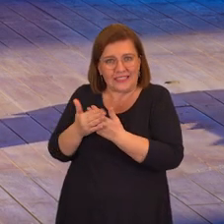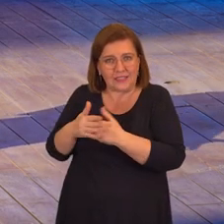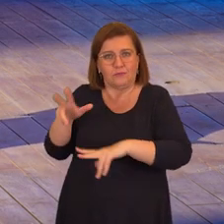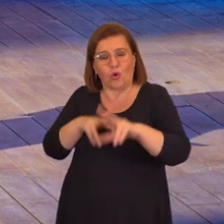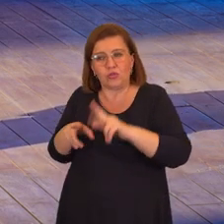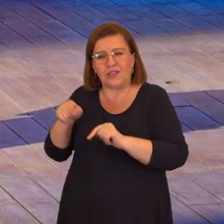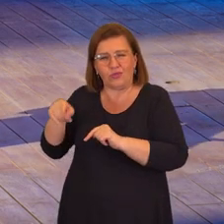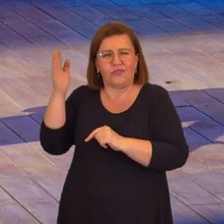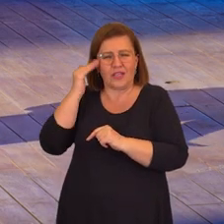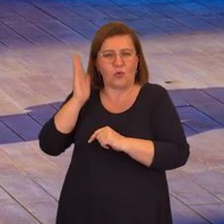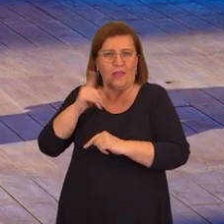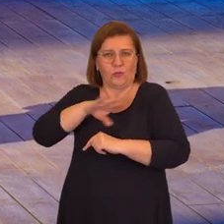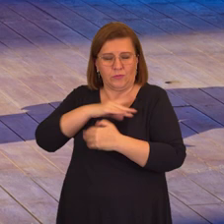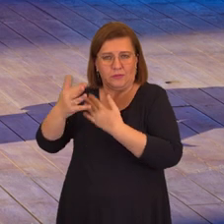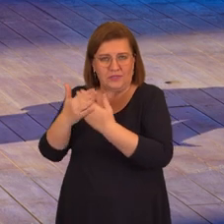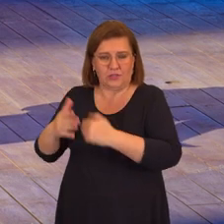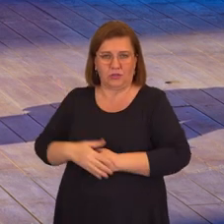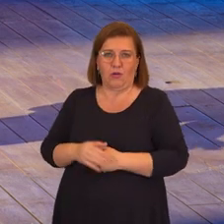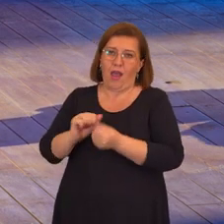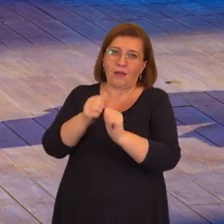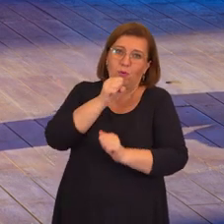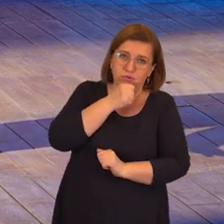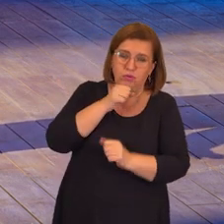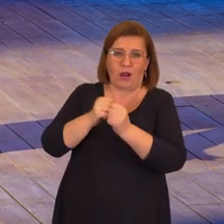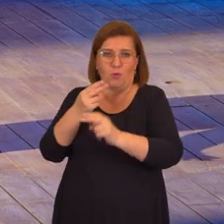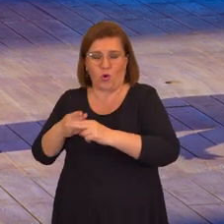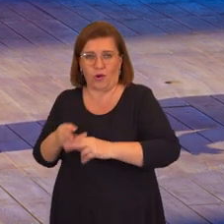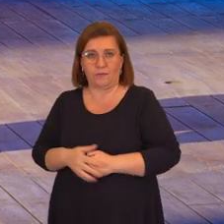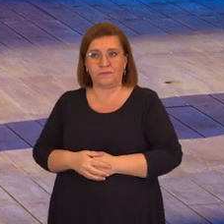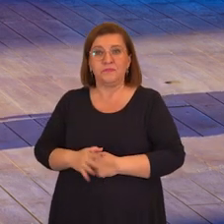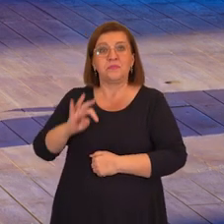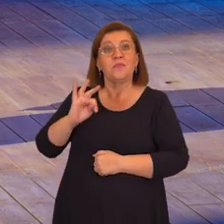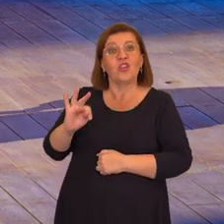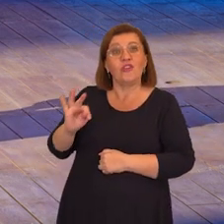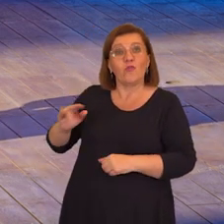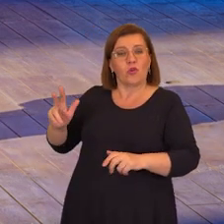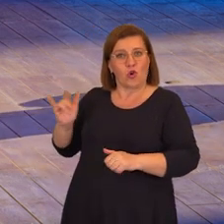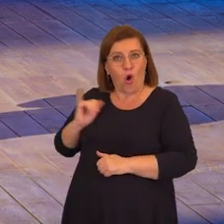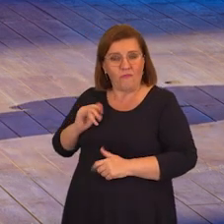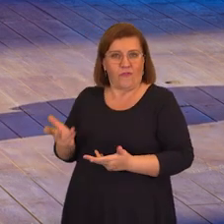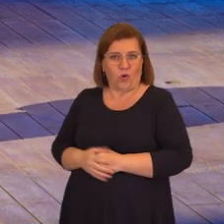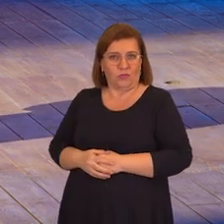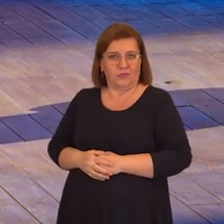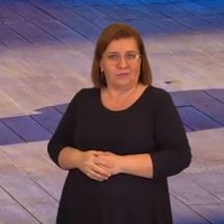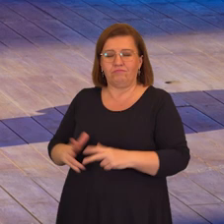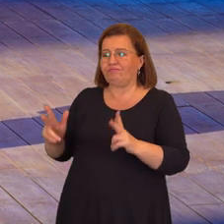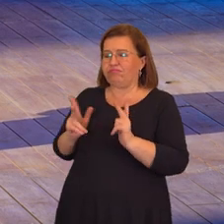na chorobę czy późną starość. Ich komfort będzie zależał w dużej mierze od